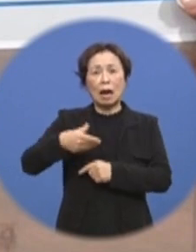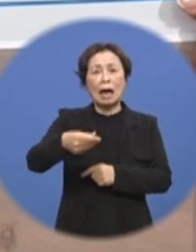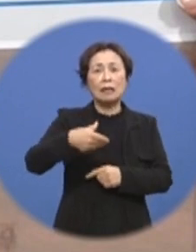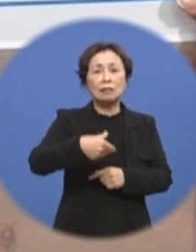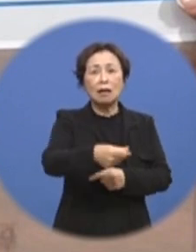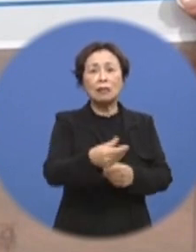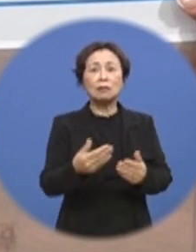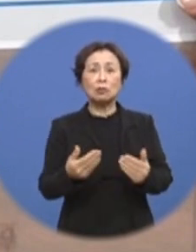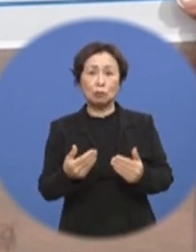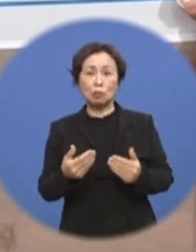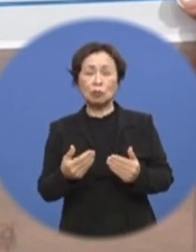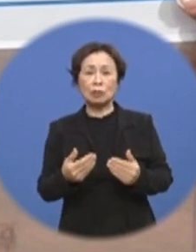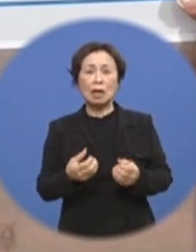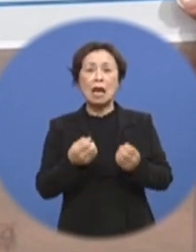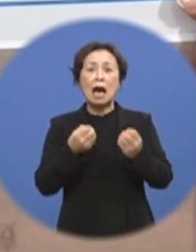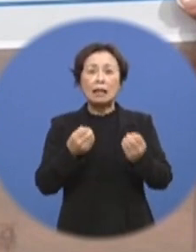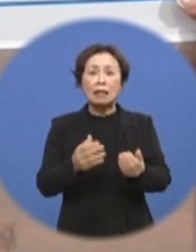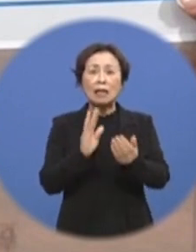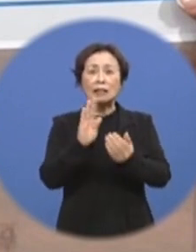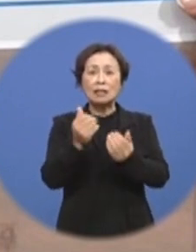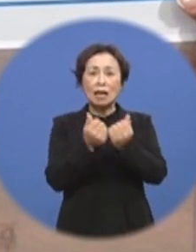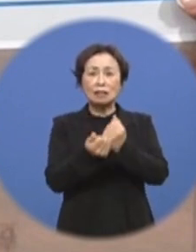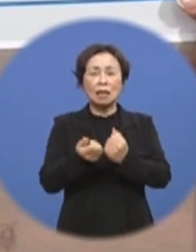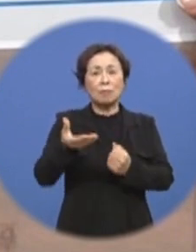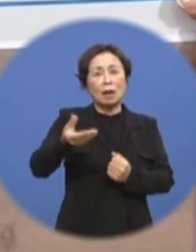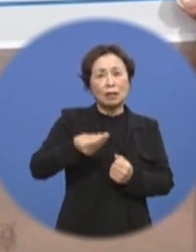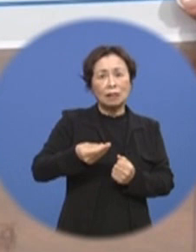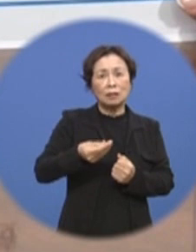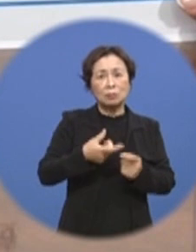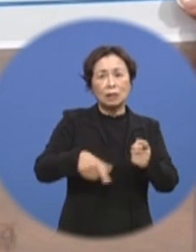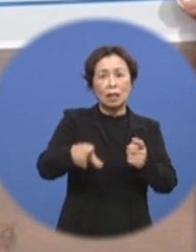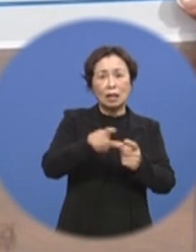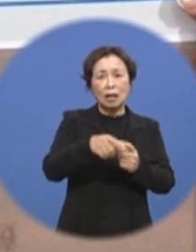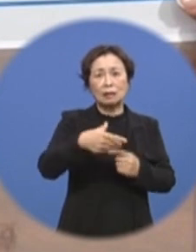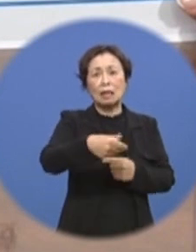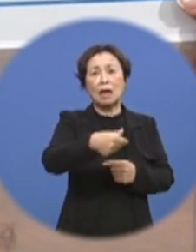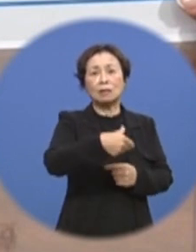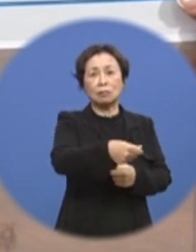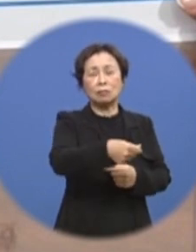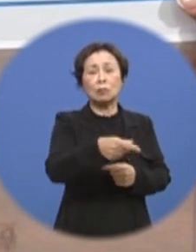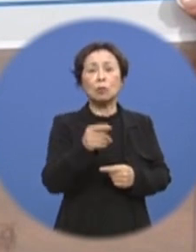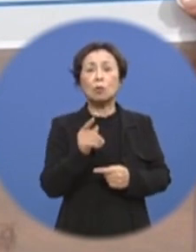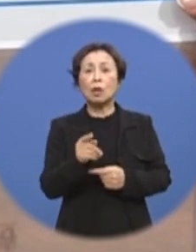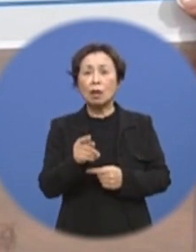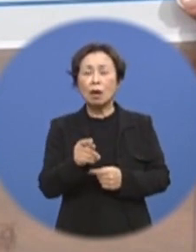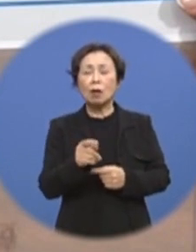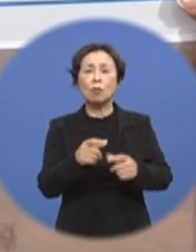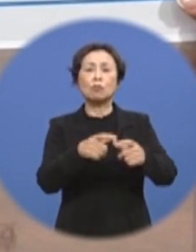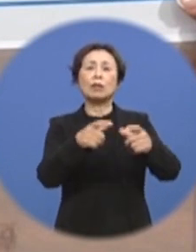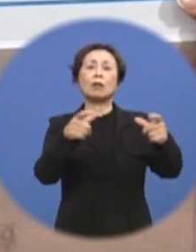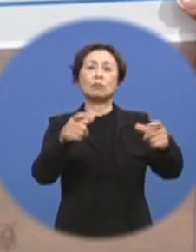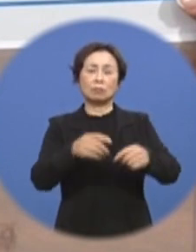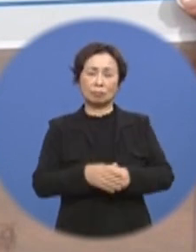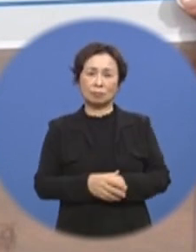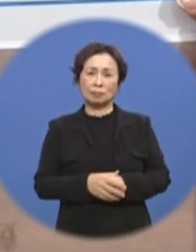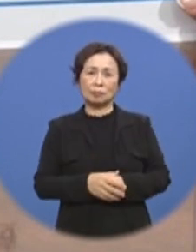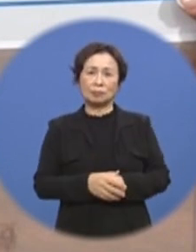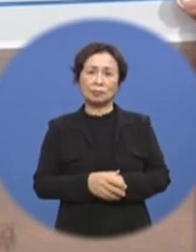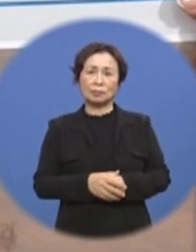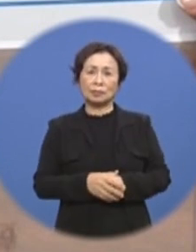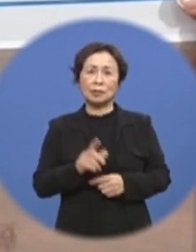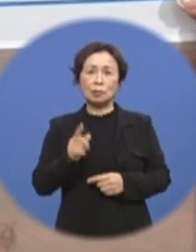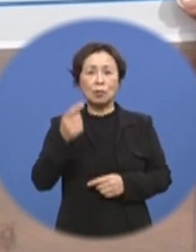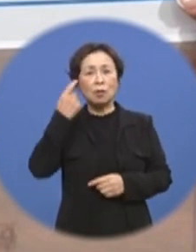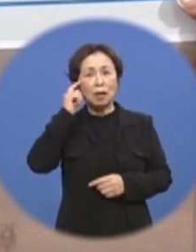さらに新しい県債を返していかなきゃいけないこれから県債を返すお金が増えてくるんですよねそういうことを